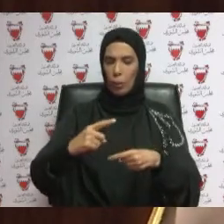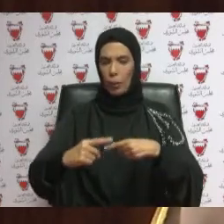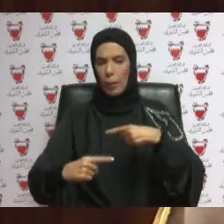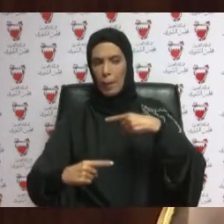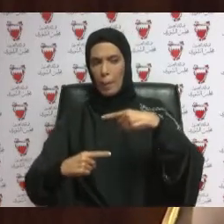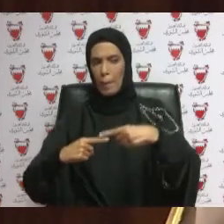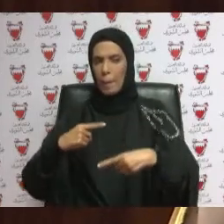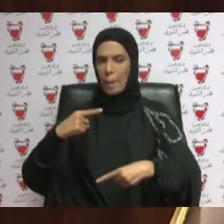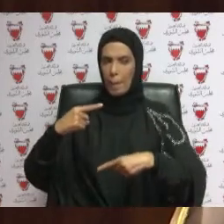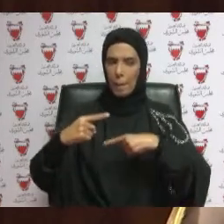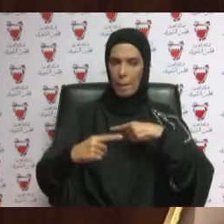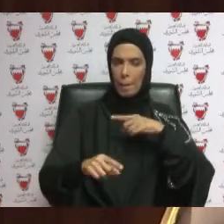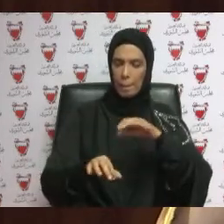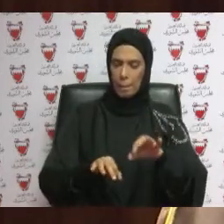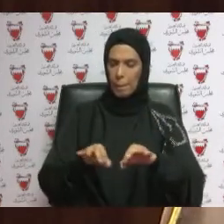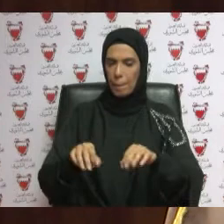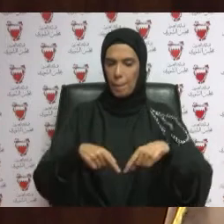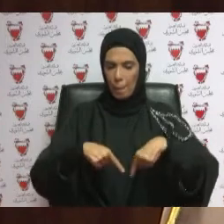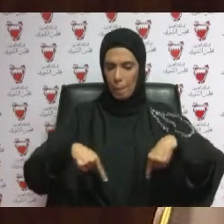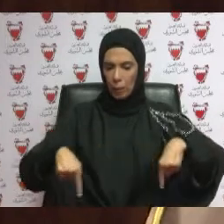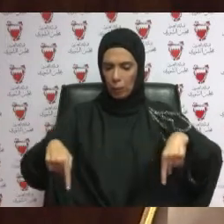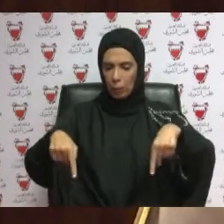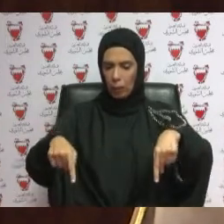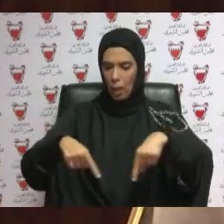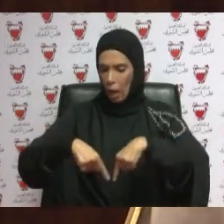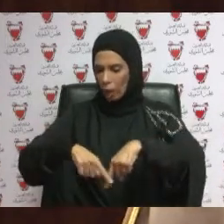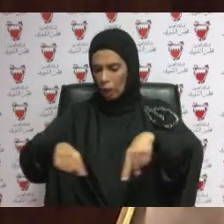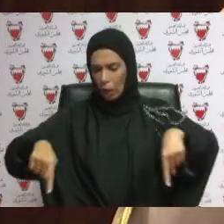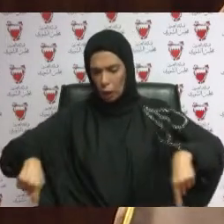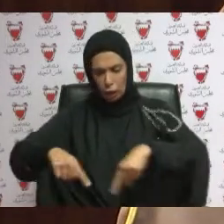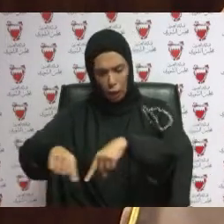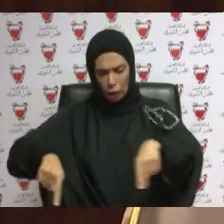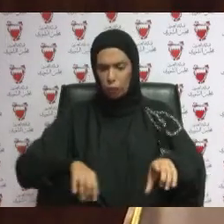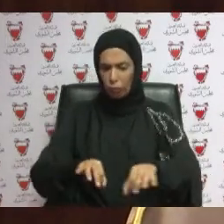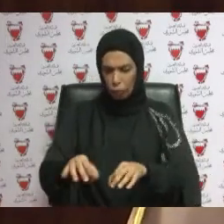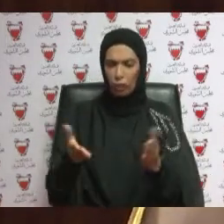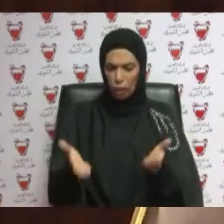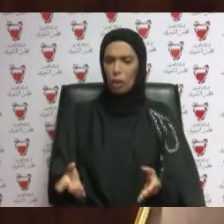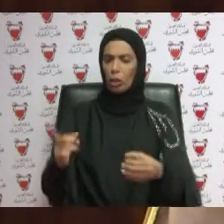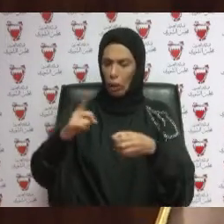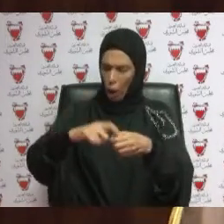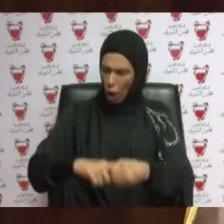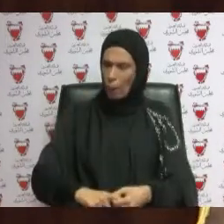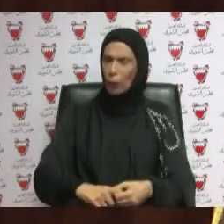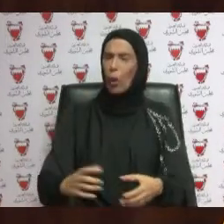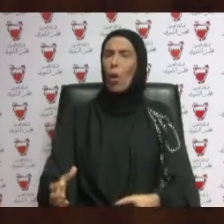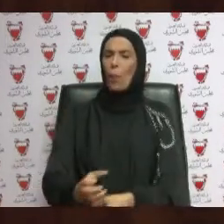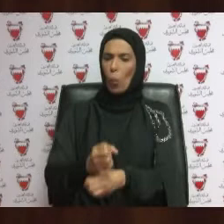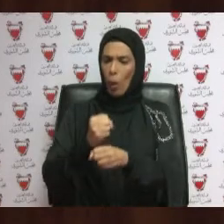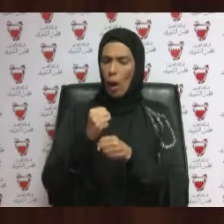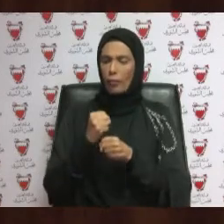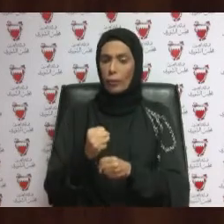بين التخطيط العمراني والمجلس الأعلى للبيئة للمحافظة أو